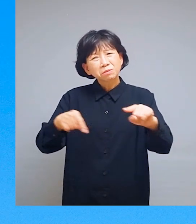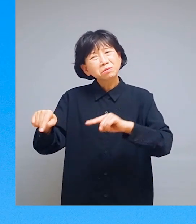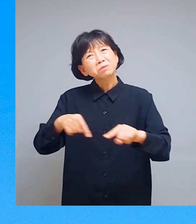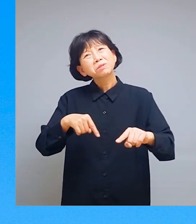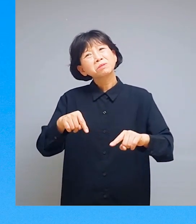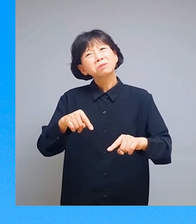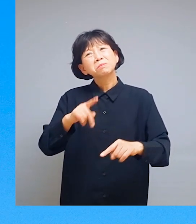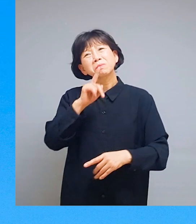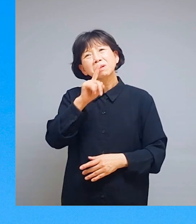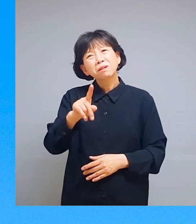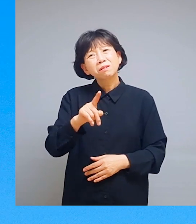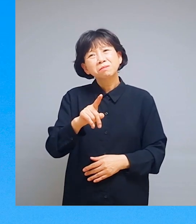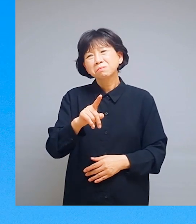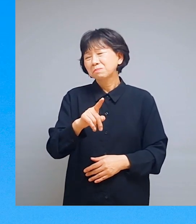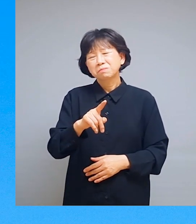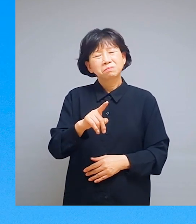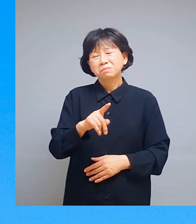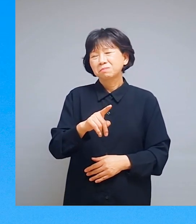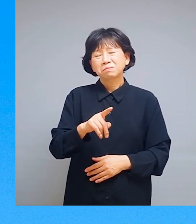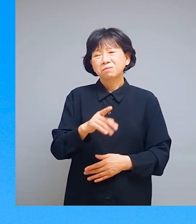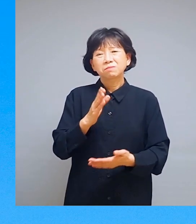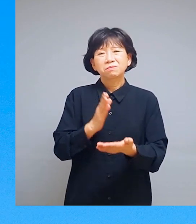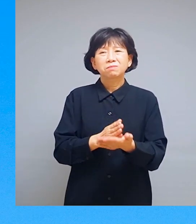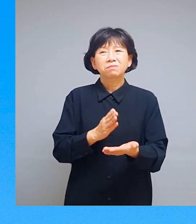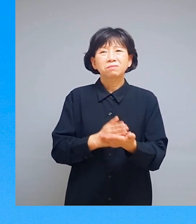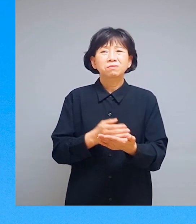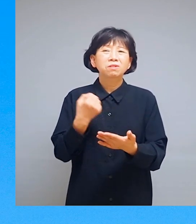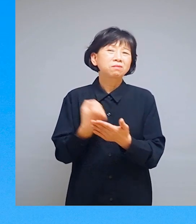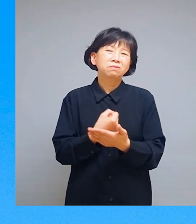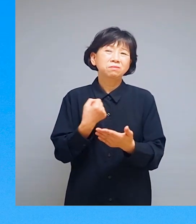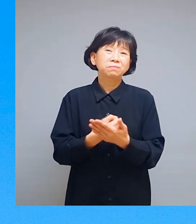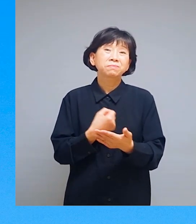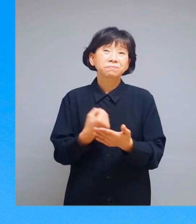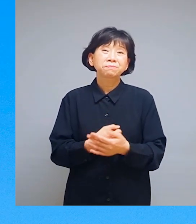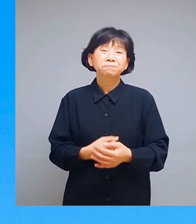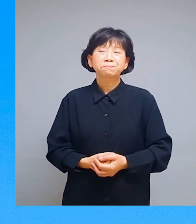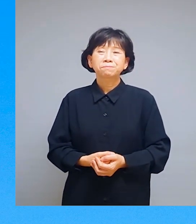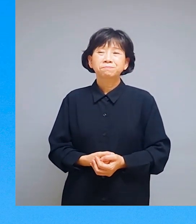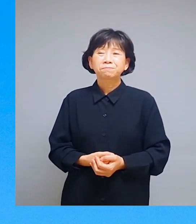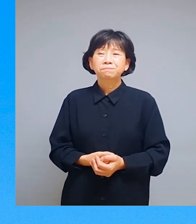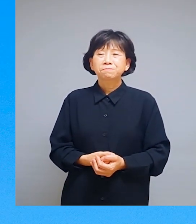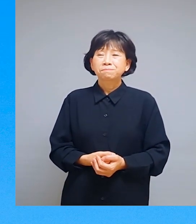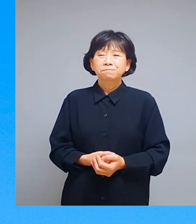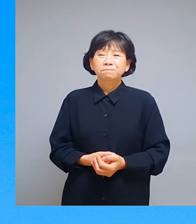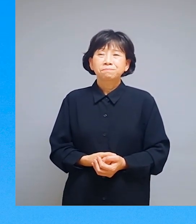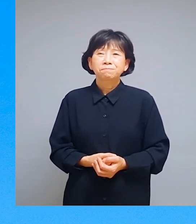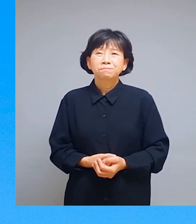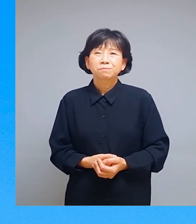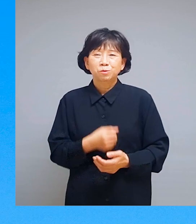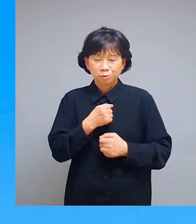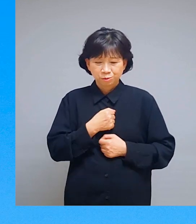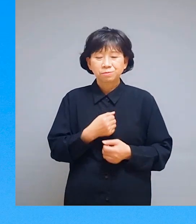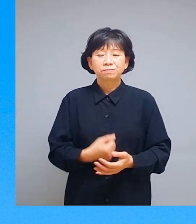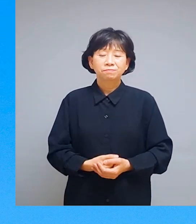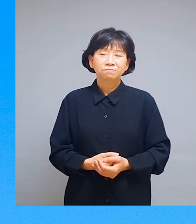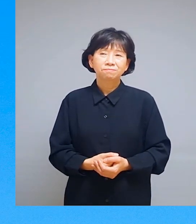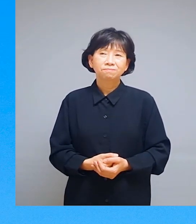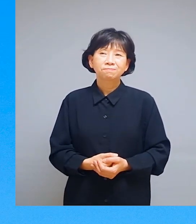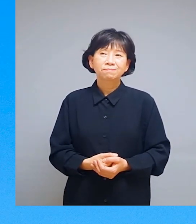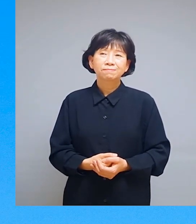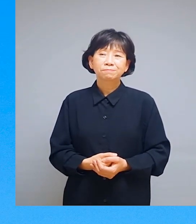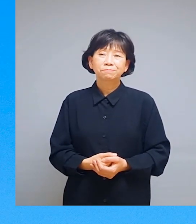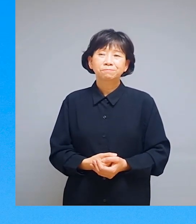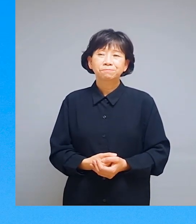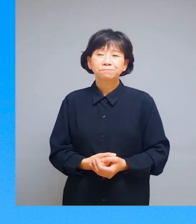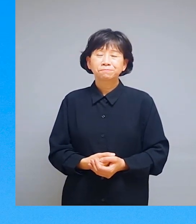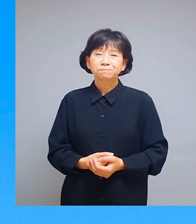들어와가지고 교회가 시끄러워졌어요. 너무 누가 뭐 잘했다 못했다 뭐 잘 모르겠어요. 제가 뭐 그런 거 얘기할 주제도